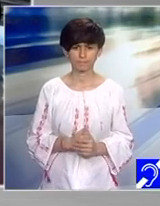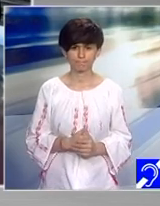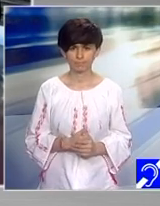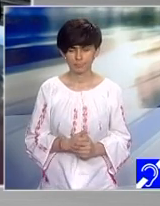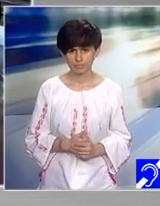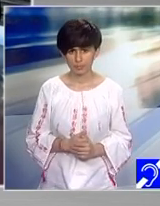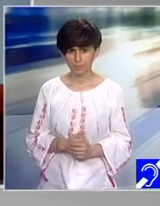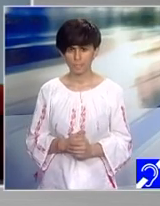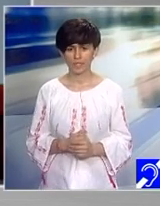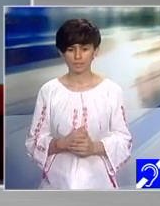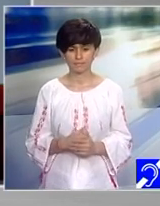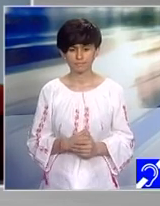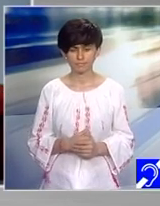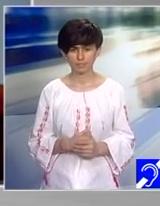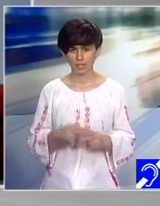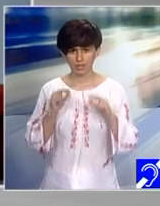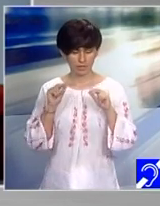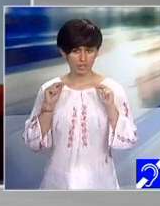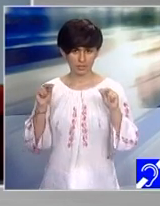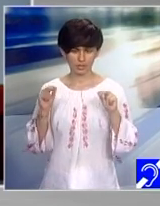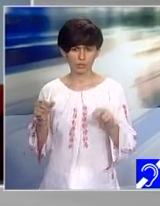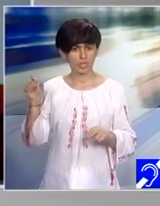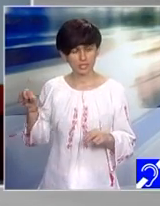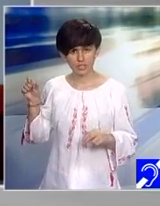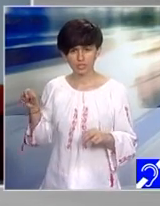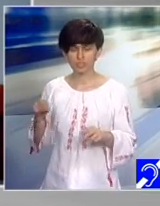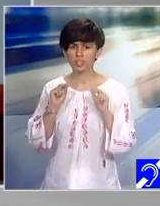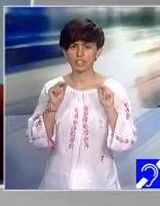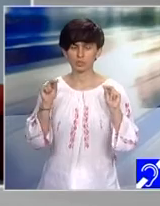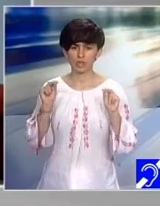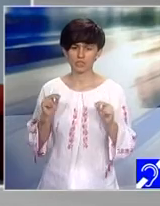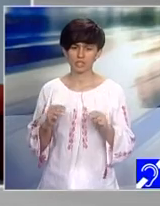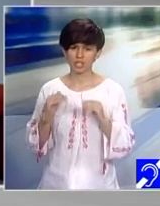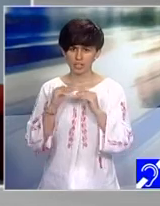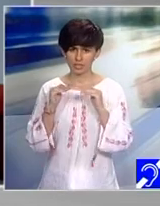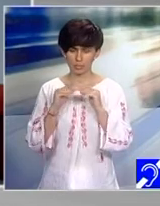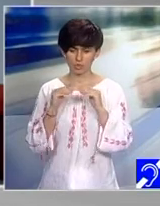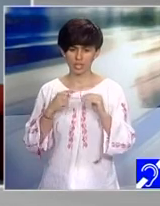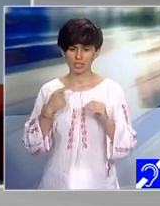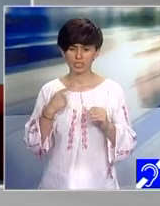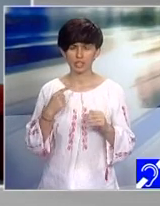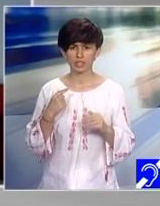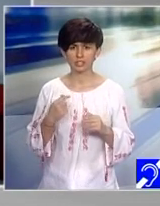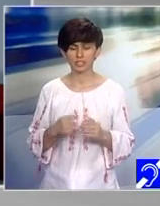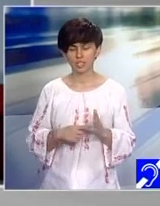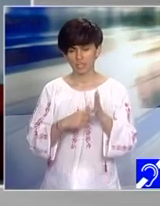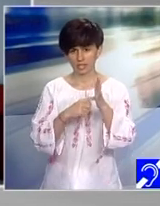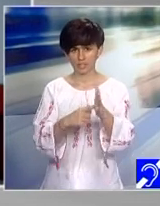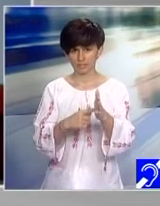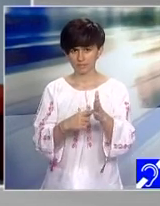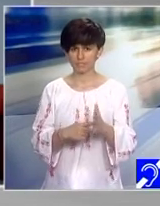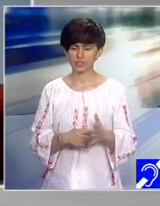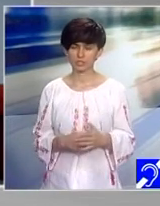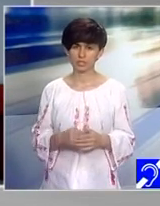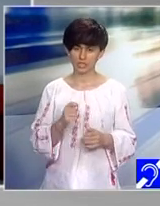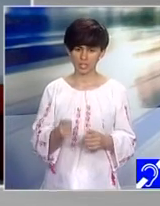la fundament. Educația civică, educația democratică, și asta este din nou prinsă în raport, trebuie să însemne